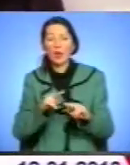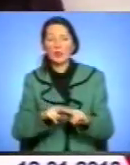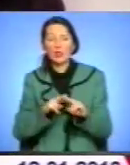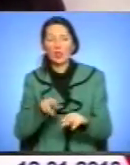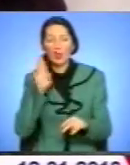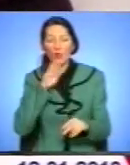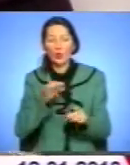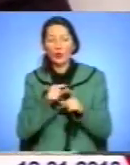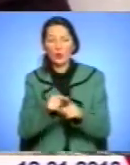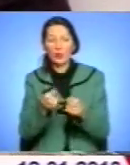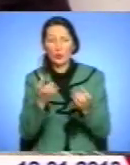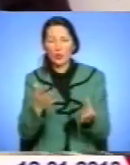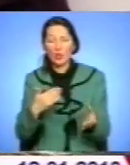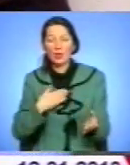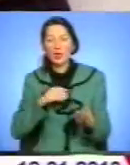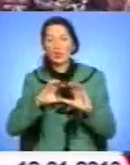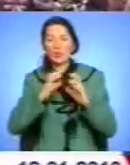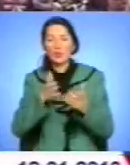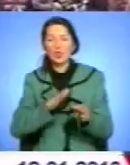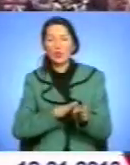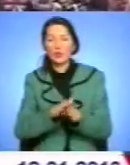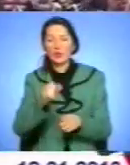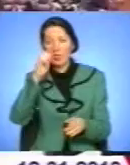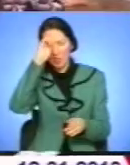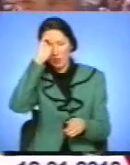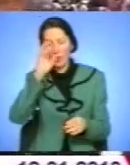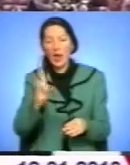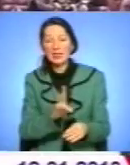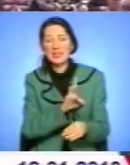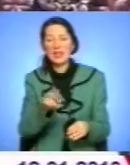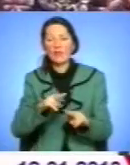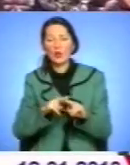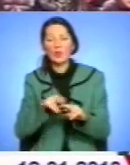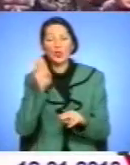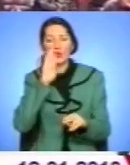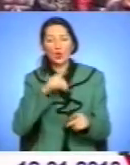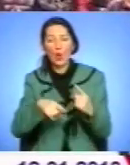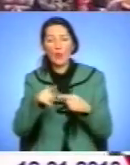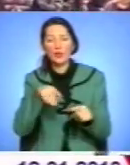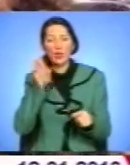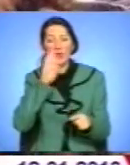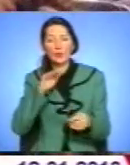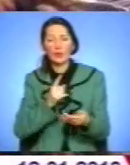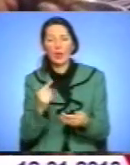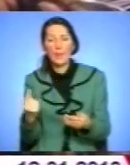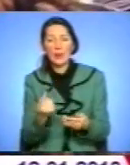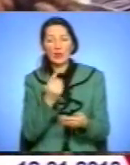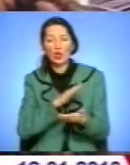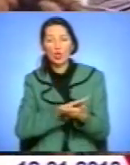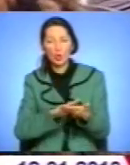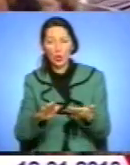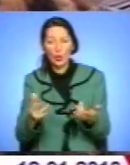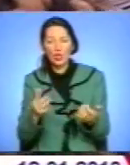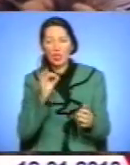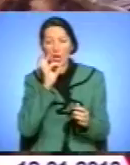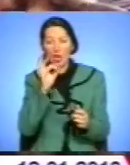Відповідь проста. Наш світ сповнений гріхів, а церква, освячуючи воду, повертає водні стихії первинну чистоту. А ще кажуть,